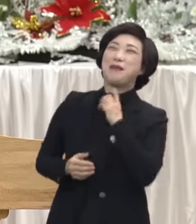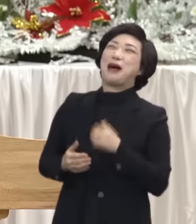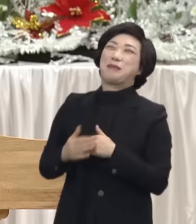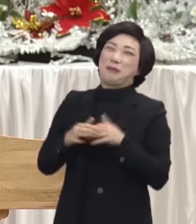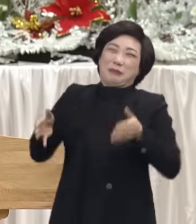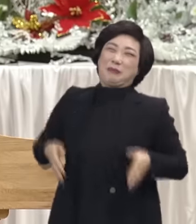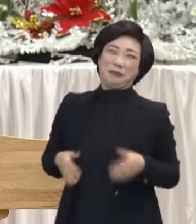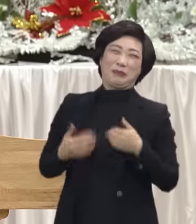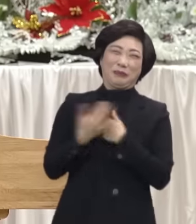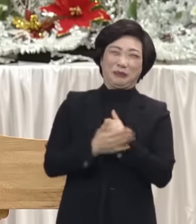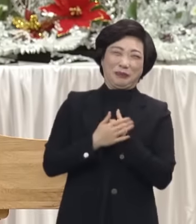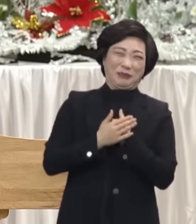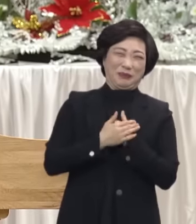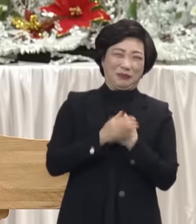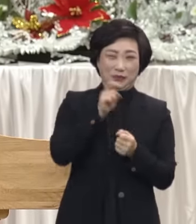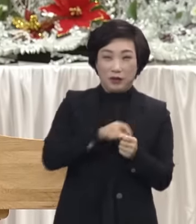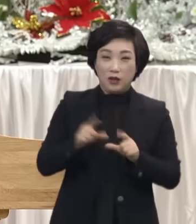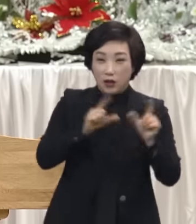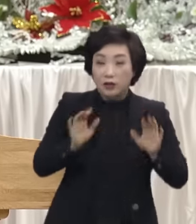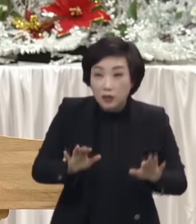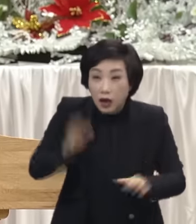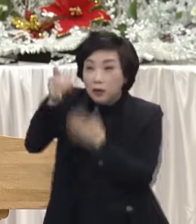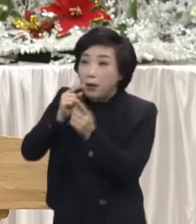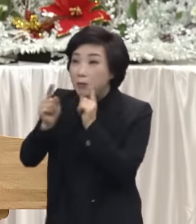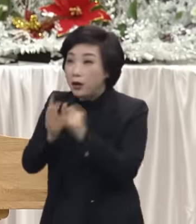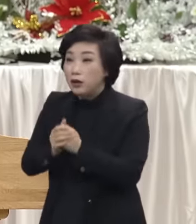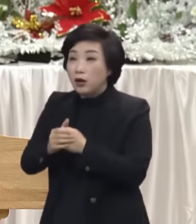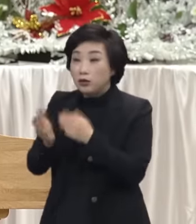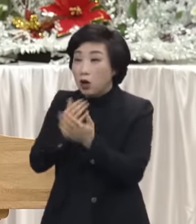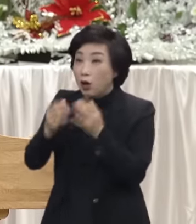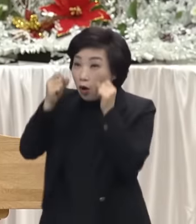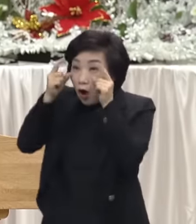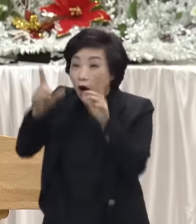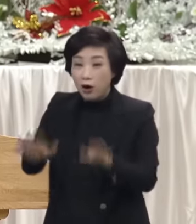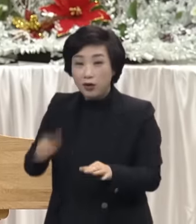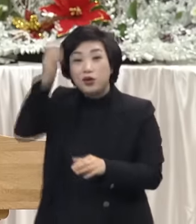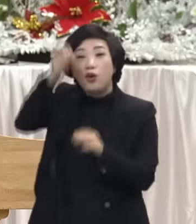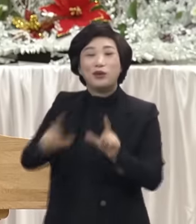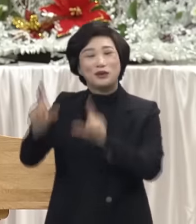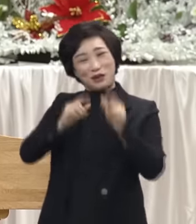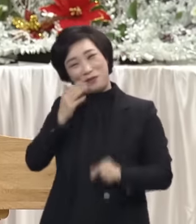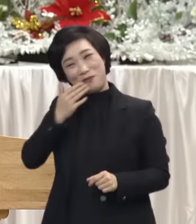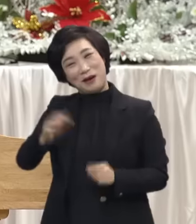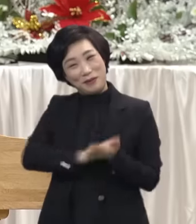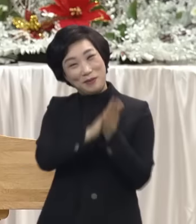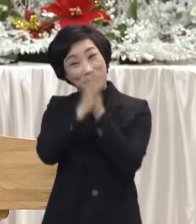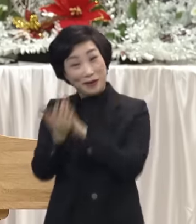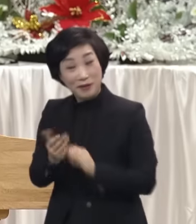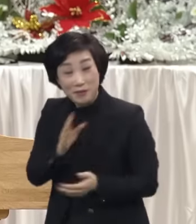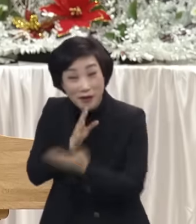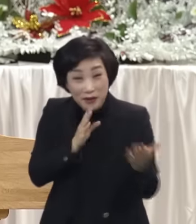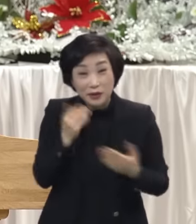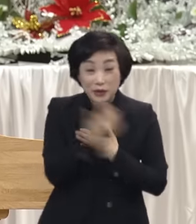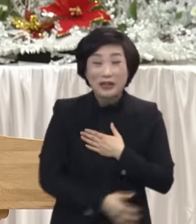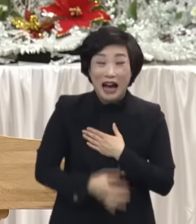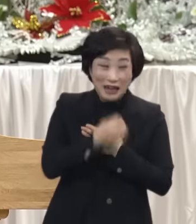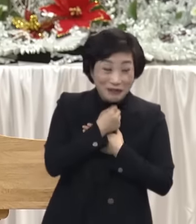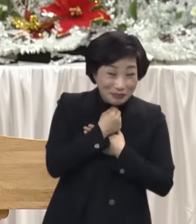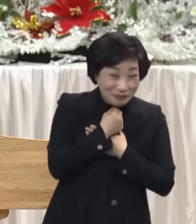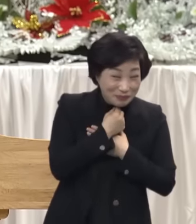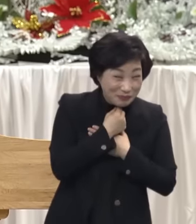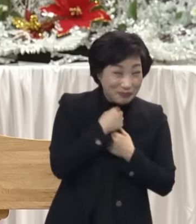나만 육으로 살던 자가 하나님의 말씀을 만나니 영적으로 사는 자가 되더라 이 말이에요. 육신의 정욕만 육신의